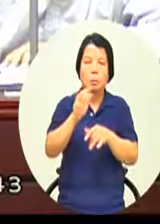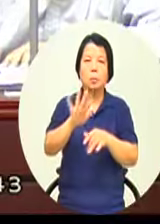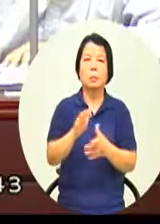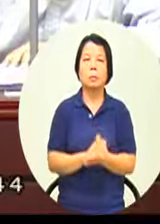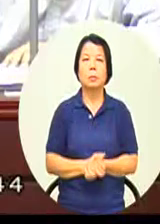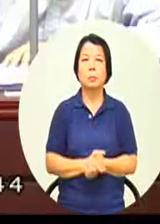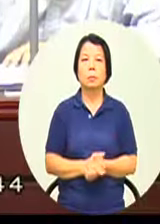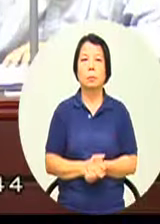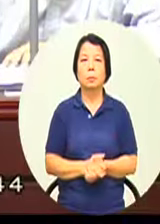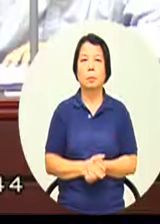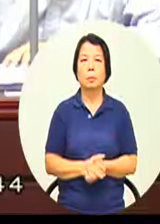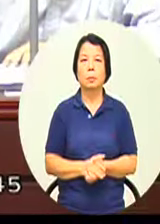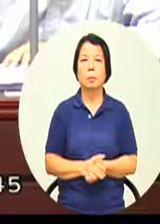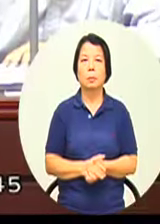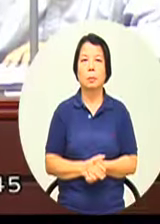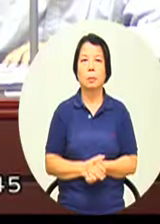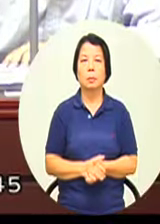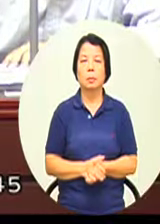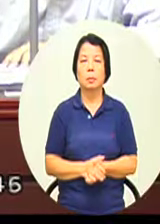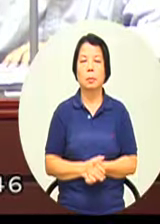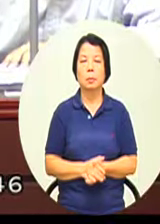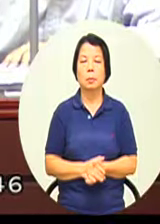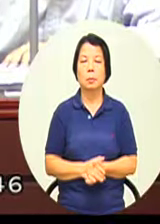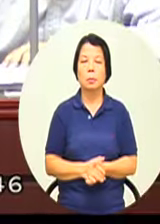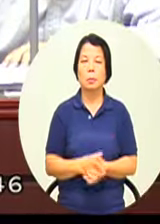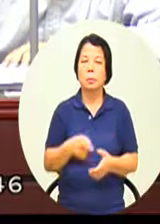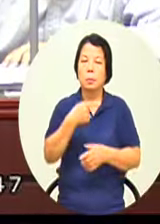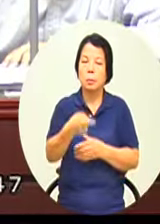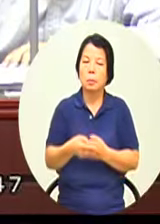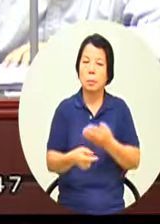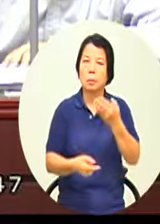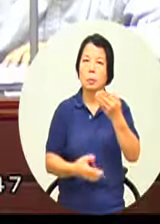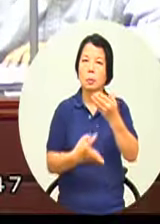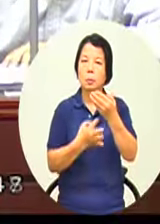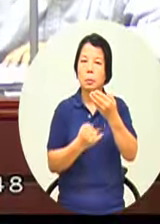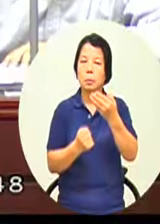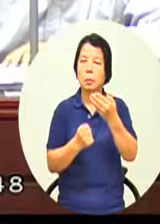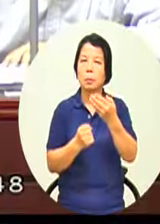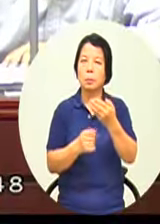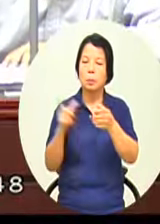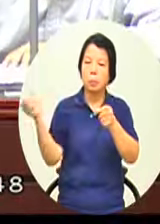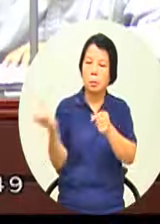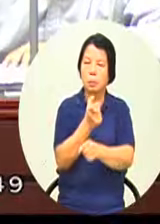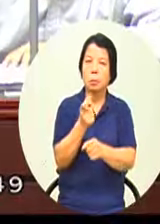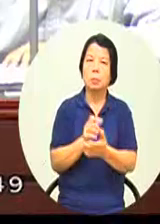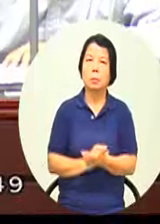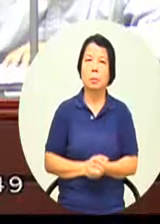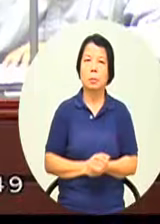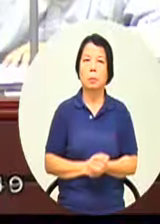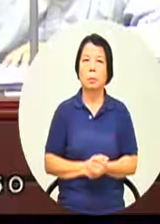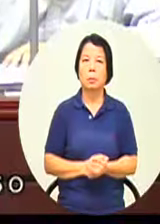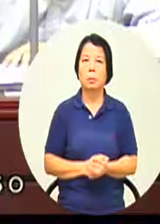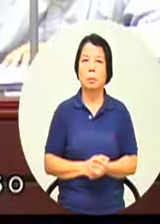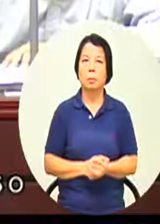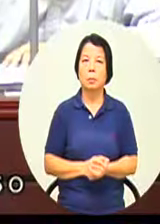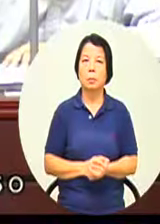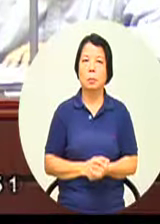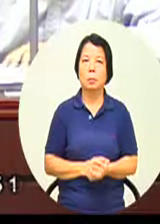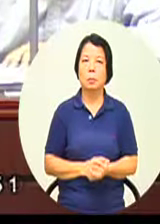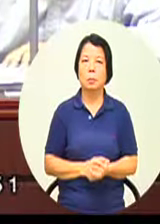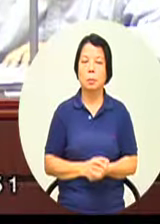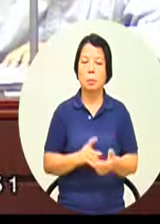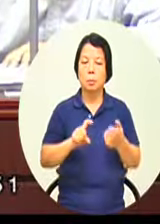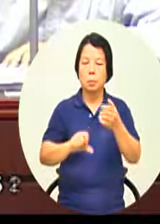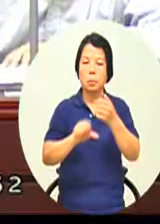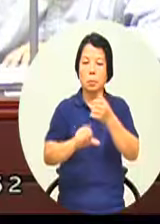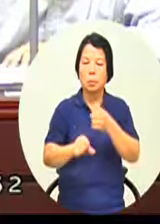九月二号有强降雨，然后接下来九月几号有台风进来？ 九月十五号有莫兰